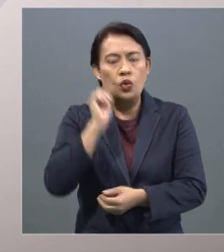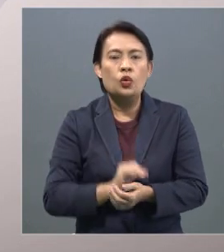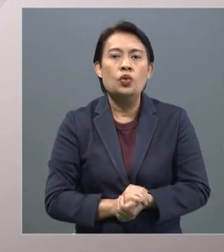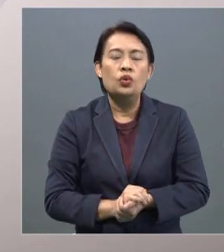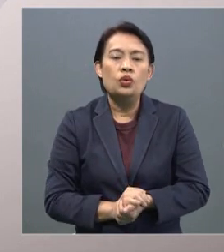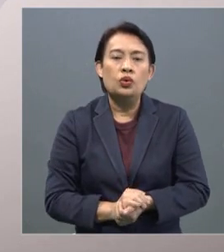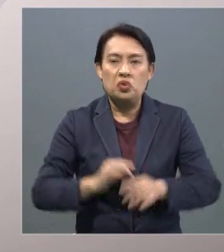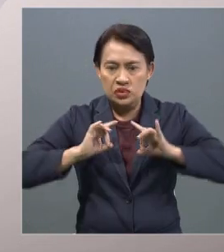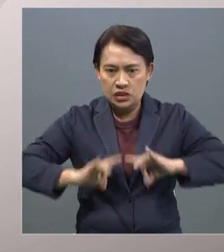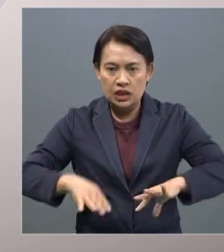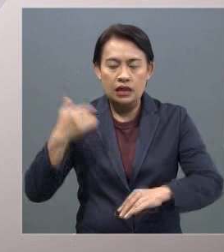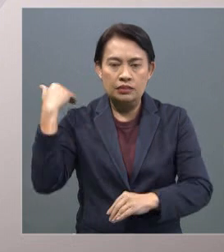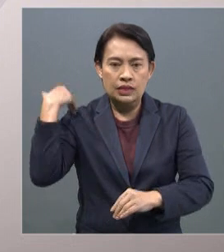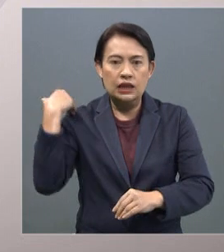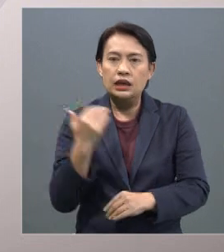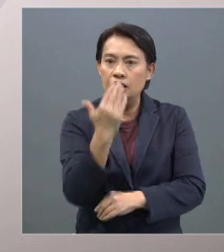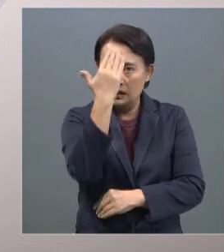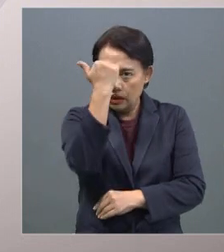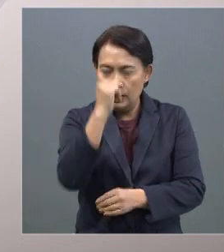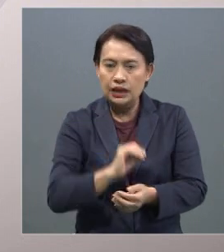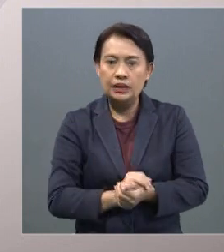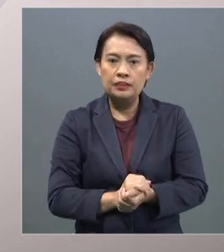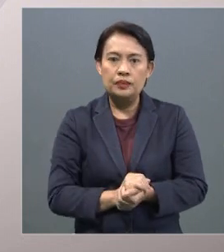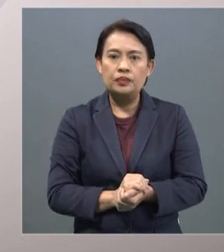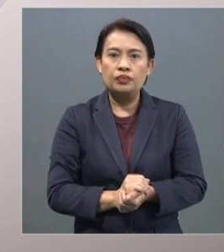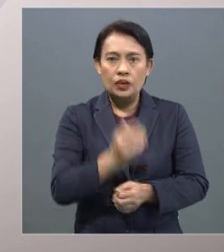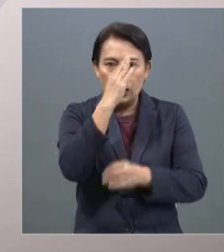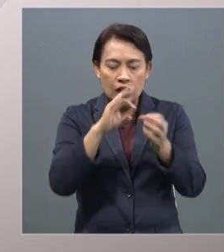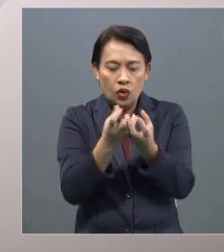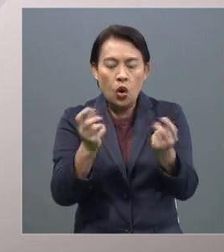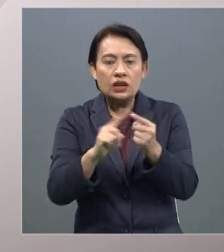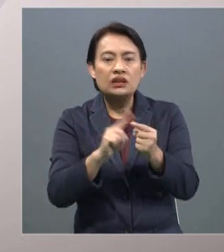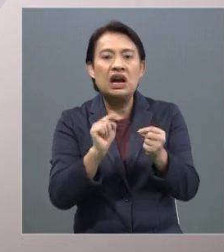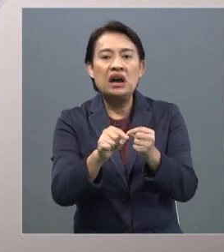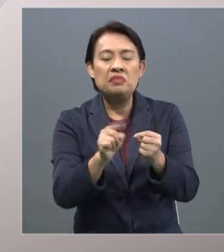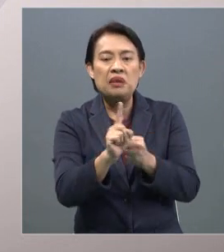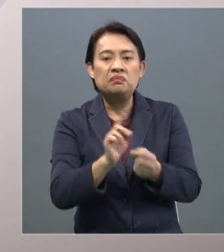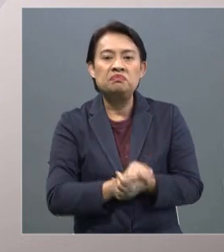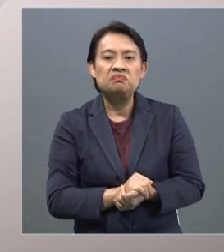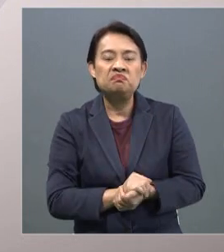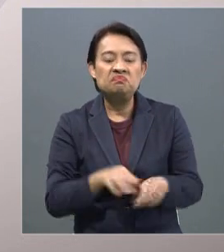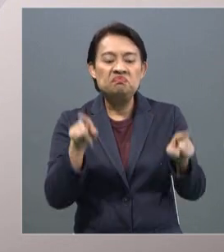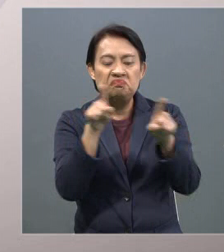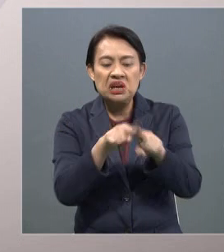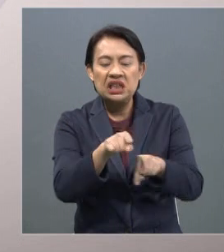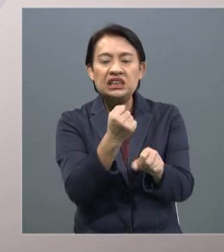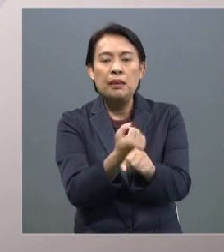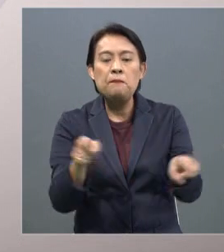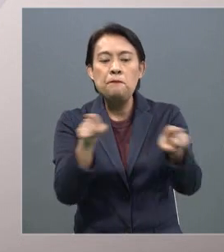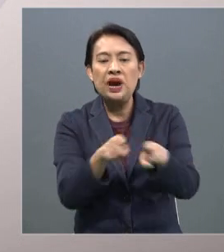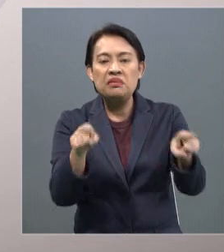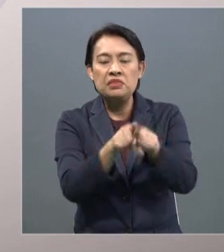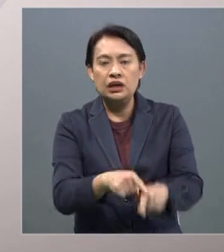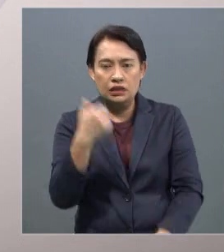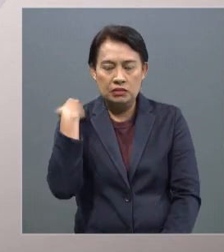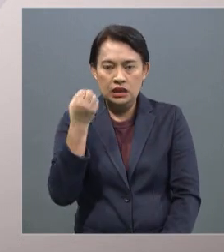เสี่ยงที่จะเกิดอันตรายเพราะอะไรของเลียนแบบเยอะมากอ่ะลองไปเสิร์ชดูเนี่ยเยลลี่แบบเนี้ยในขาย